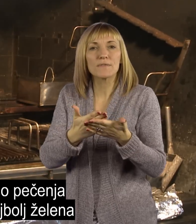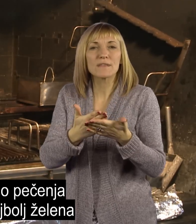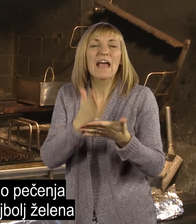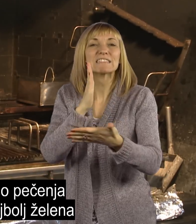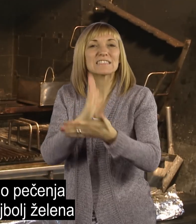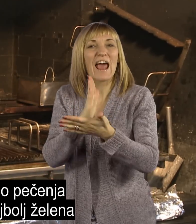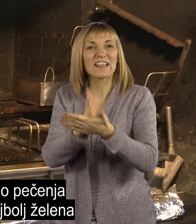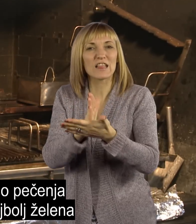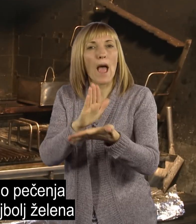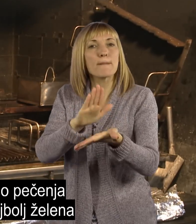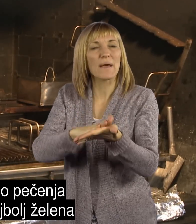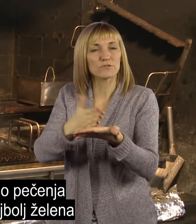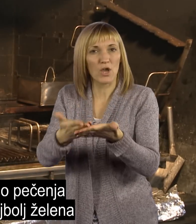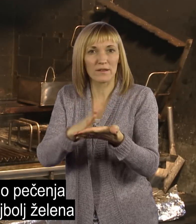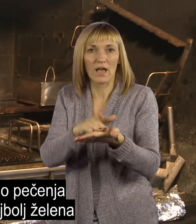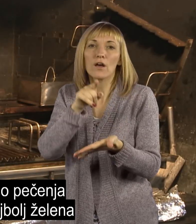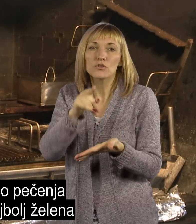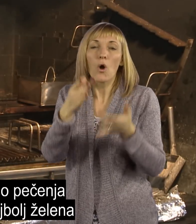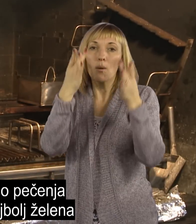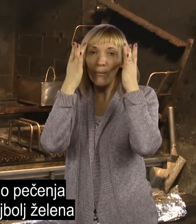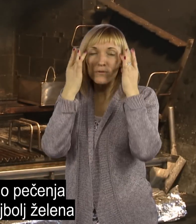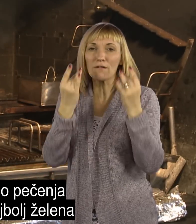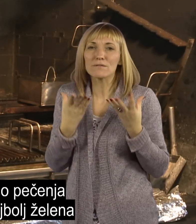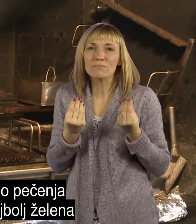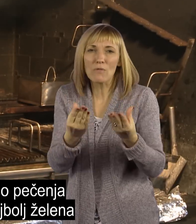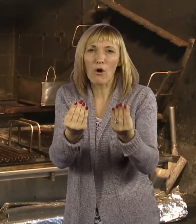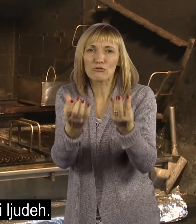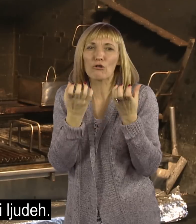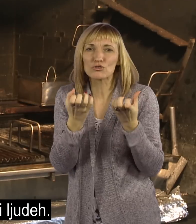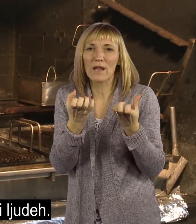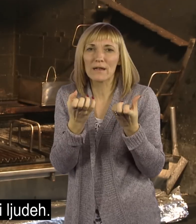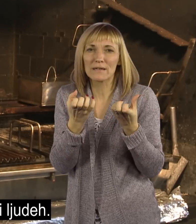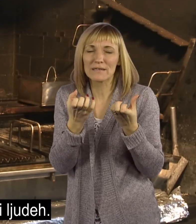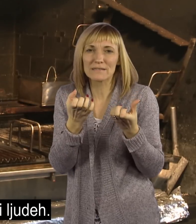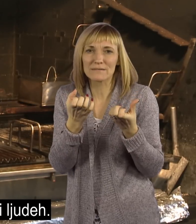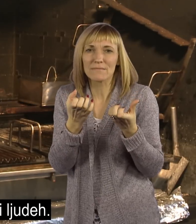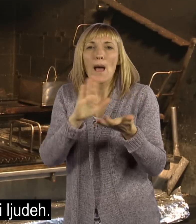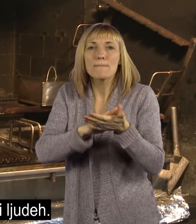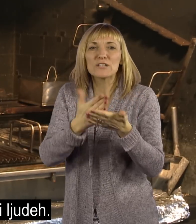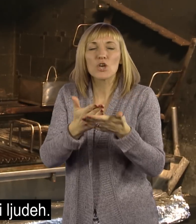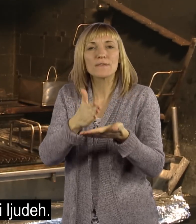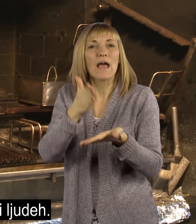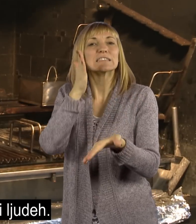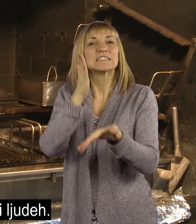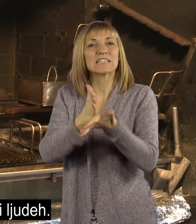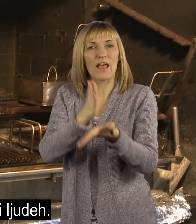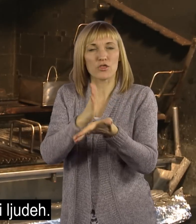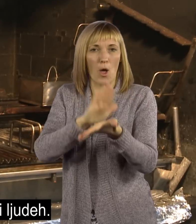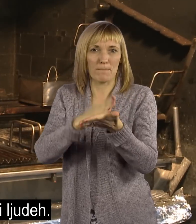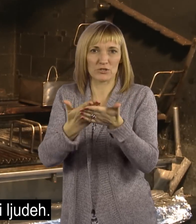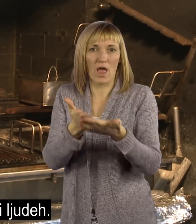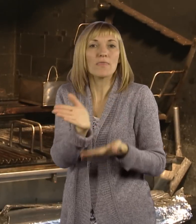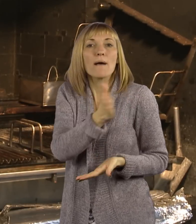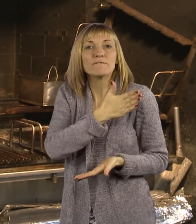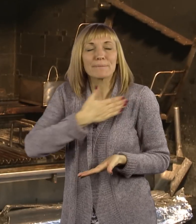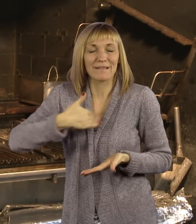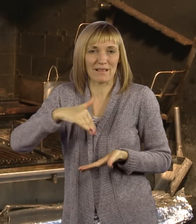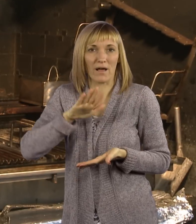medium, kar je tudi najbolj želena stopnja pečenja pri nas ljudeh.